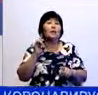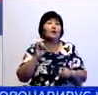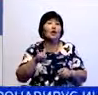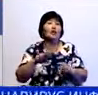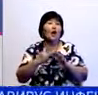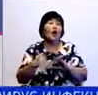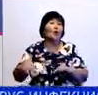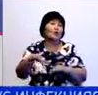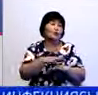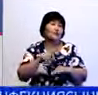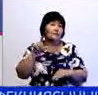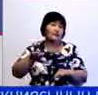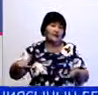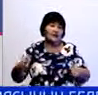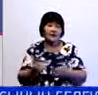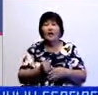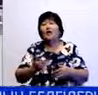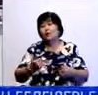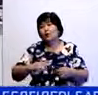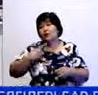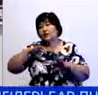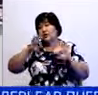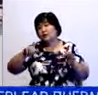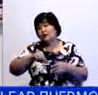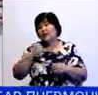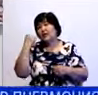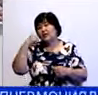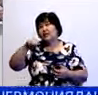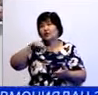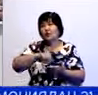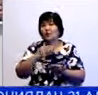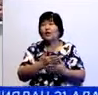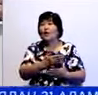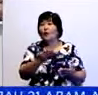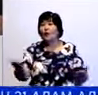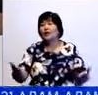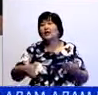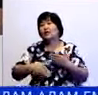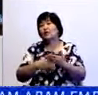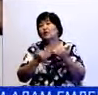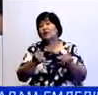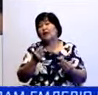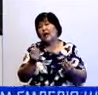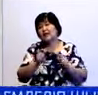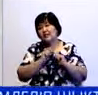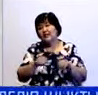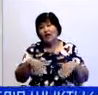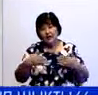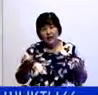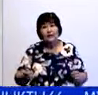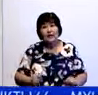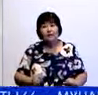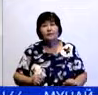ауылының сайыпқырандарына бұйырды. Бозгілемде шеберлігімен көзге түсіп, жеңіс тұғырынан көрінгендерге демеушілер тарапынан қаржылай сыйақылар